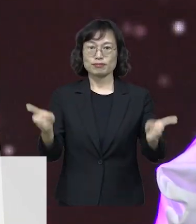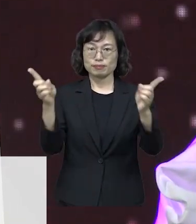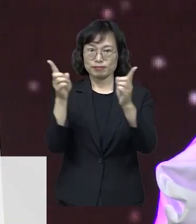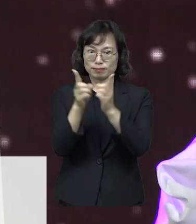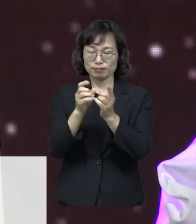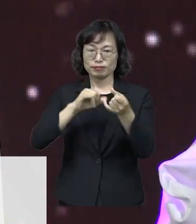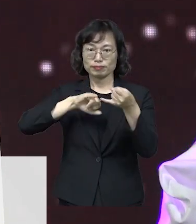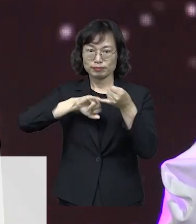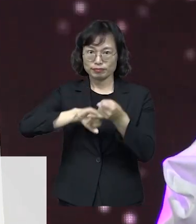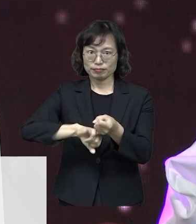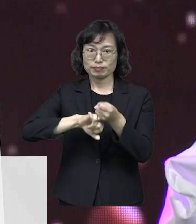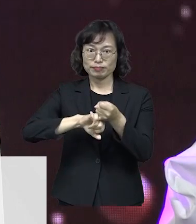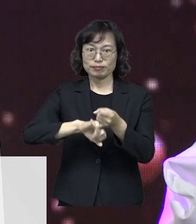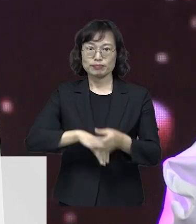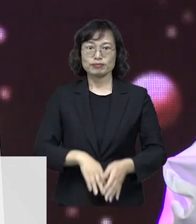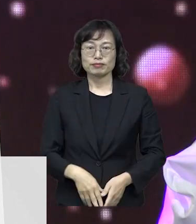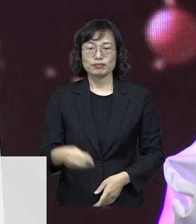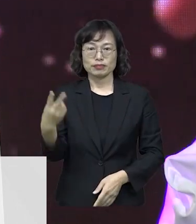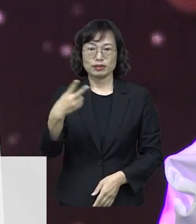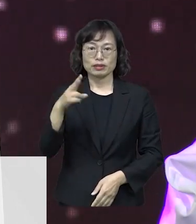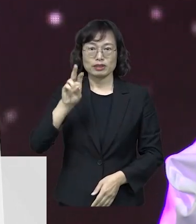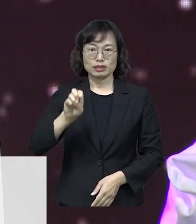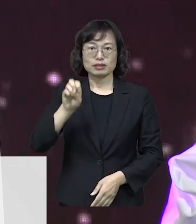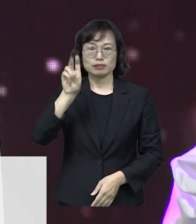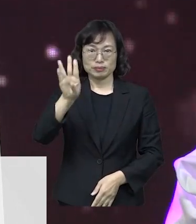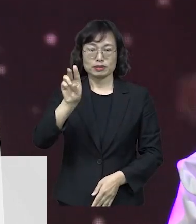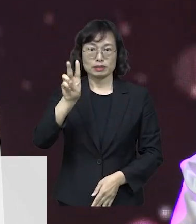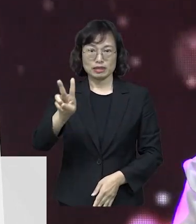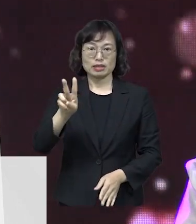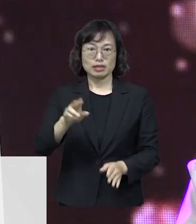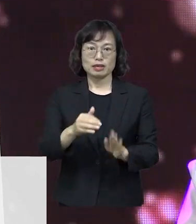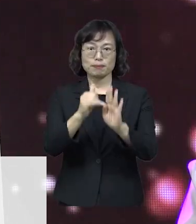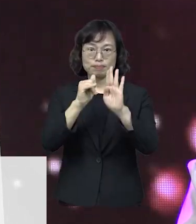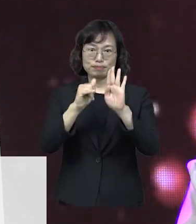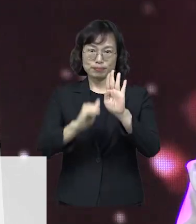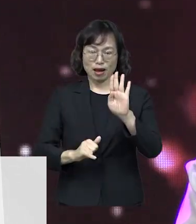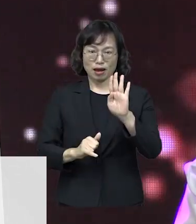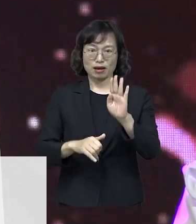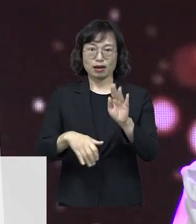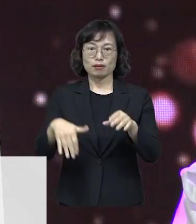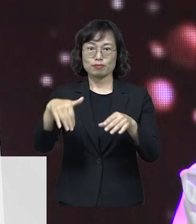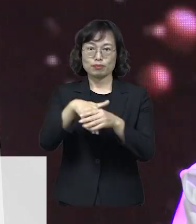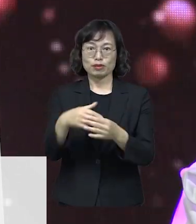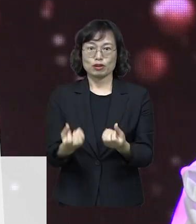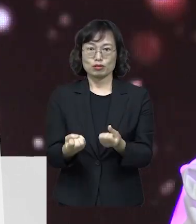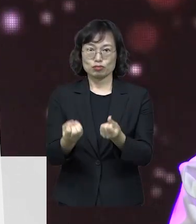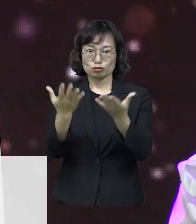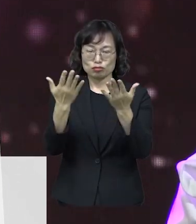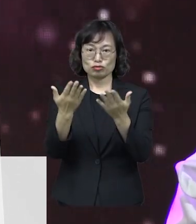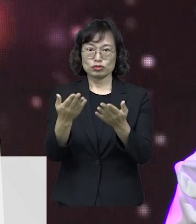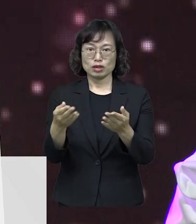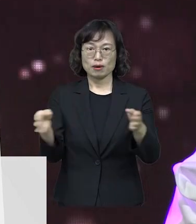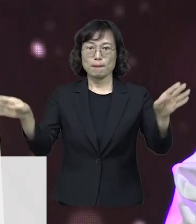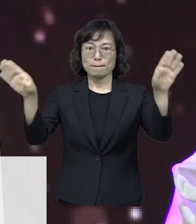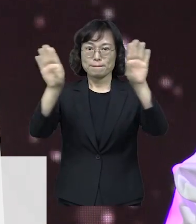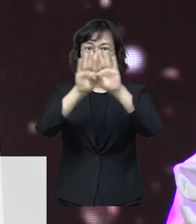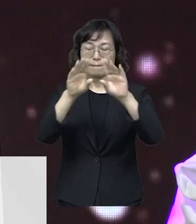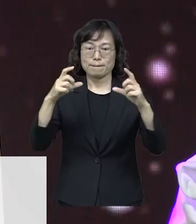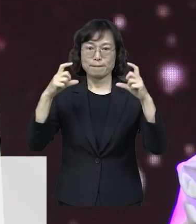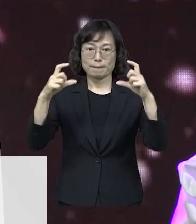것을 약속드리며 2022 양산 3양문화축전 대단원의